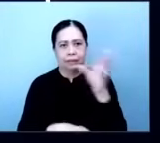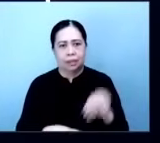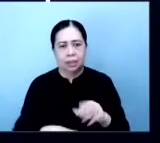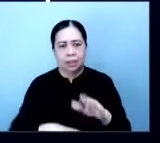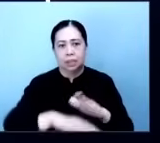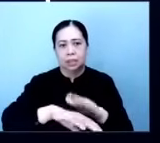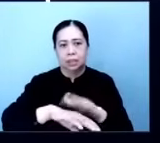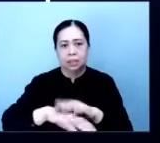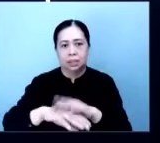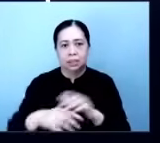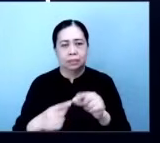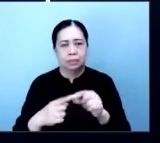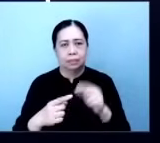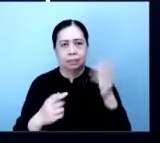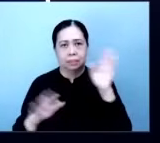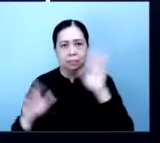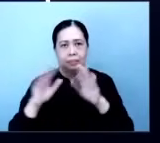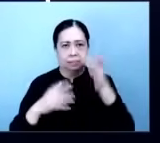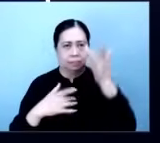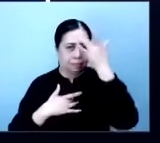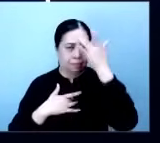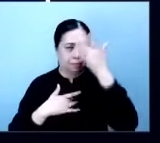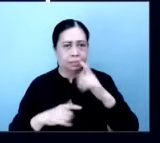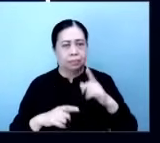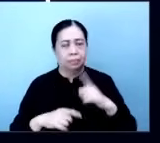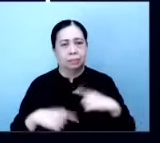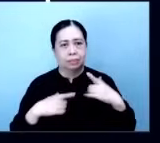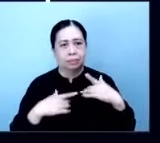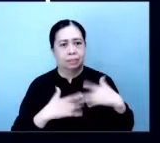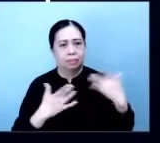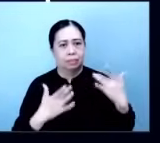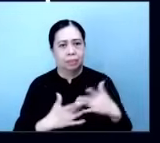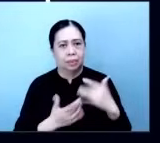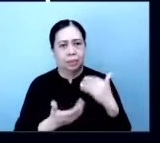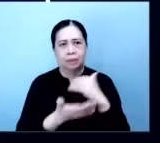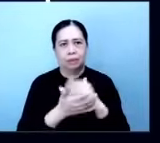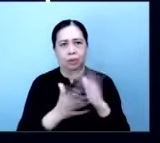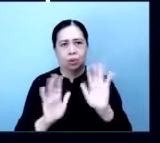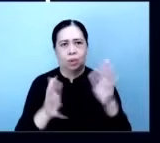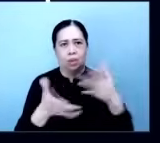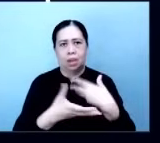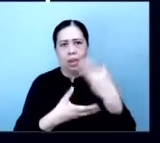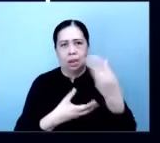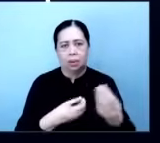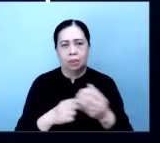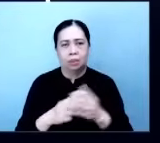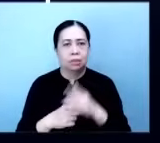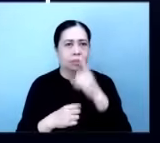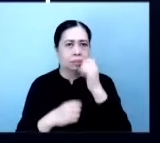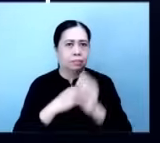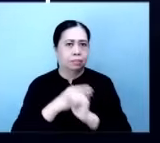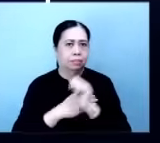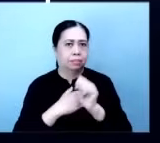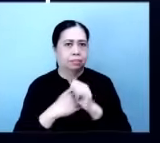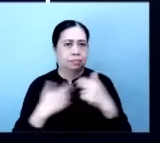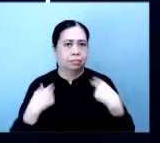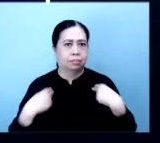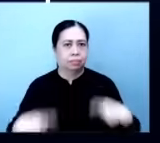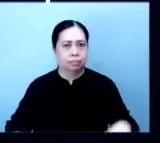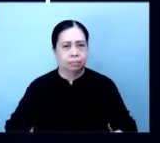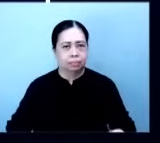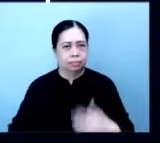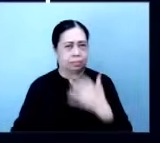na yung may mga respiratory problem at sakit sa puso, na iwasan munang lumabas ng bahay dahil delikado sa kalusugan ang makapal na